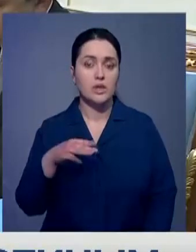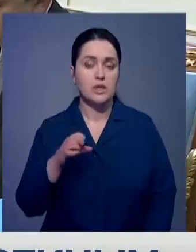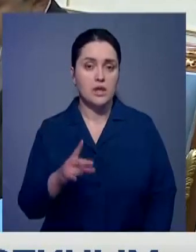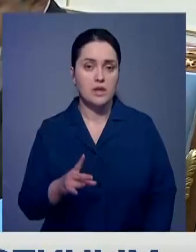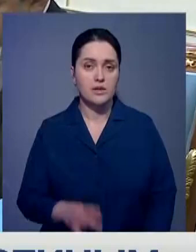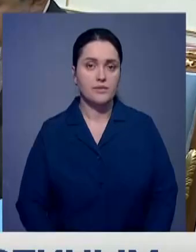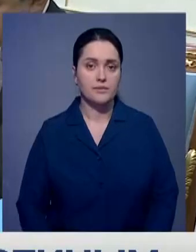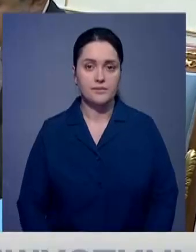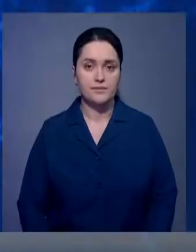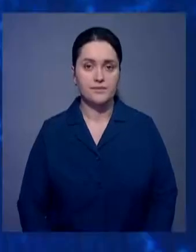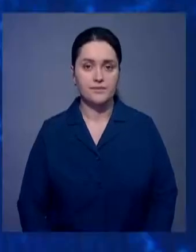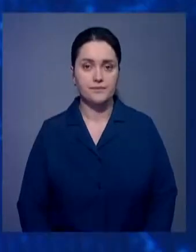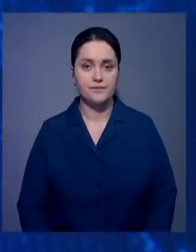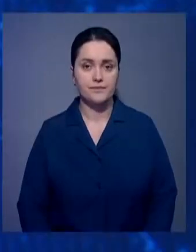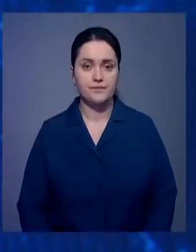город.